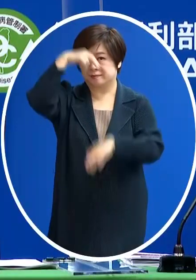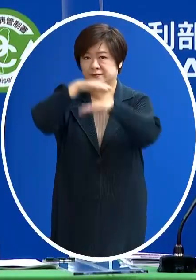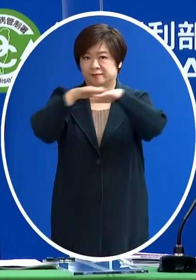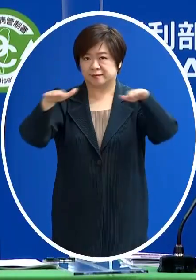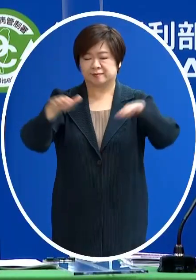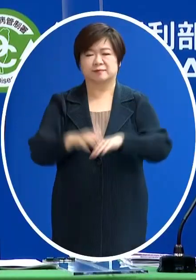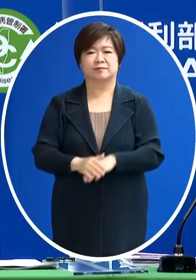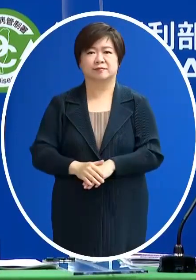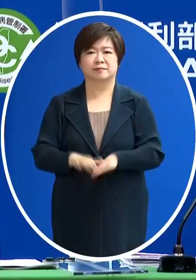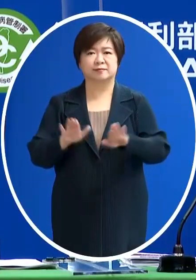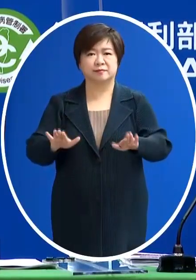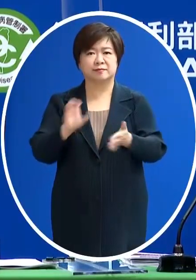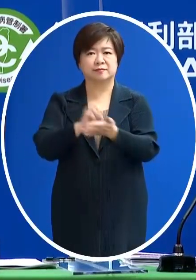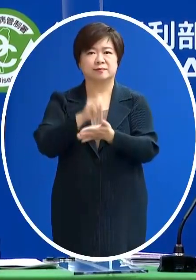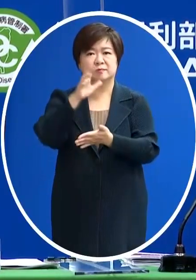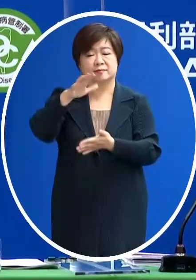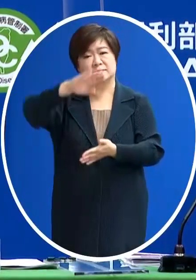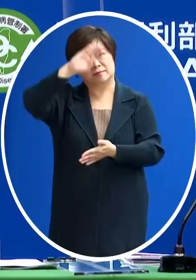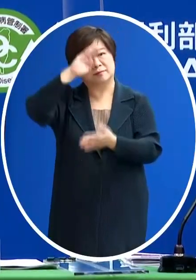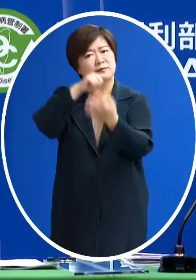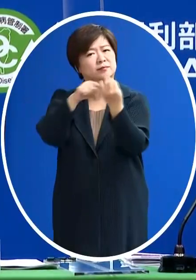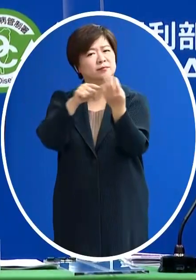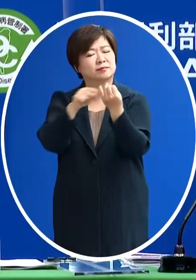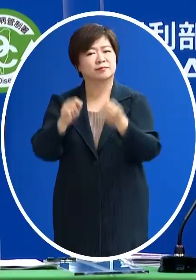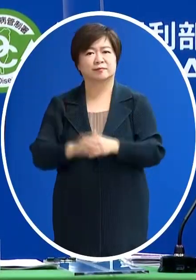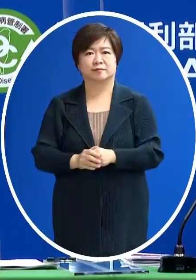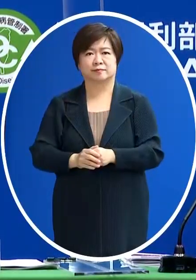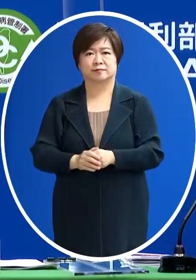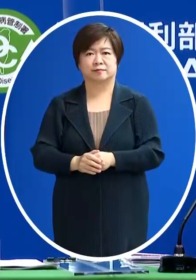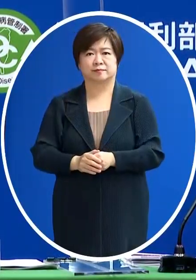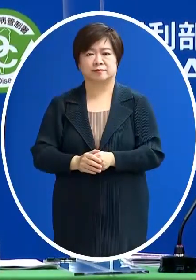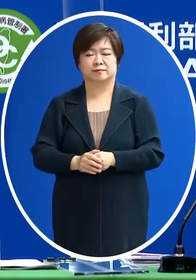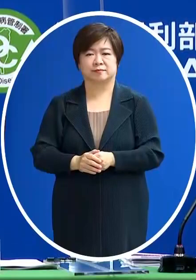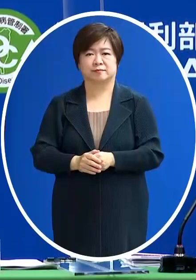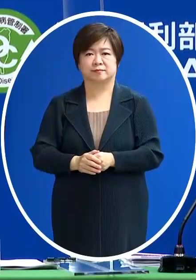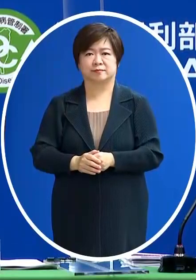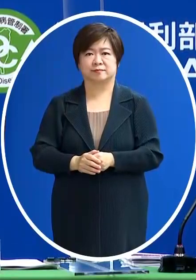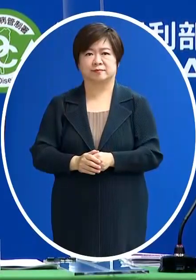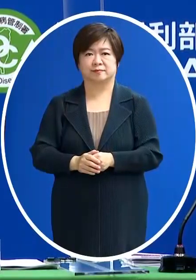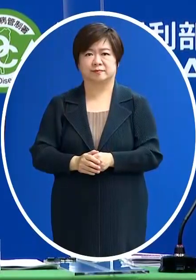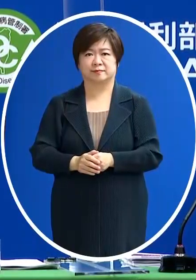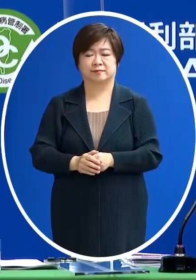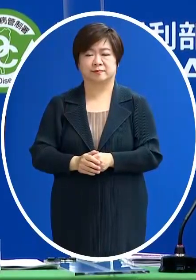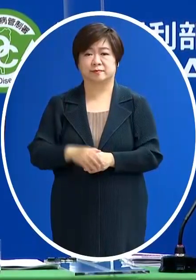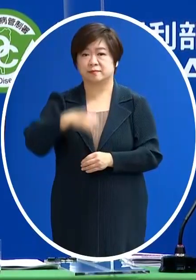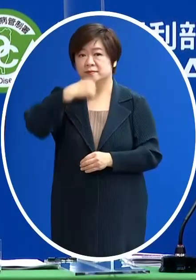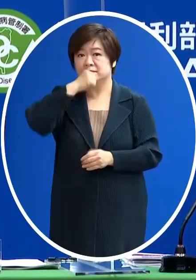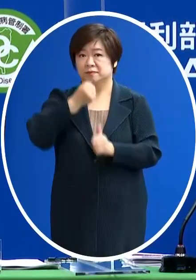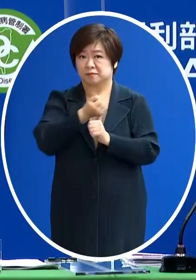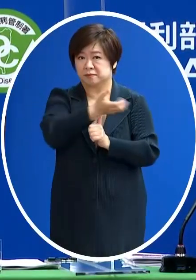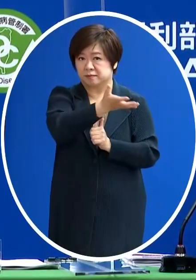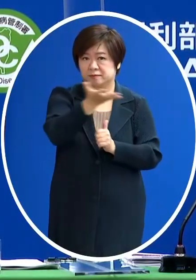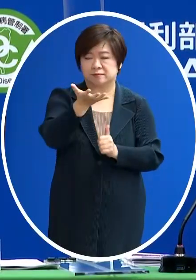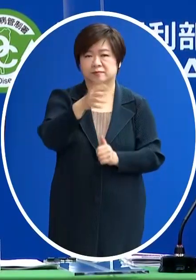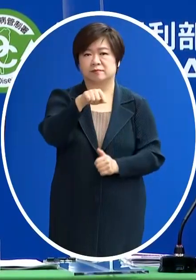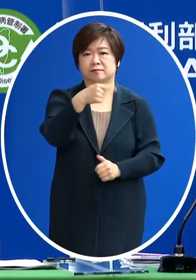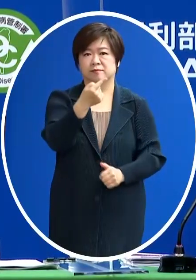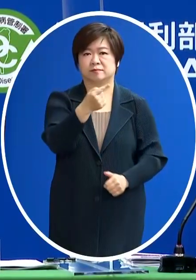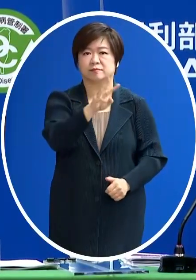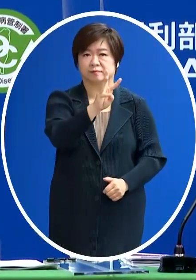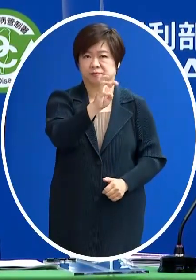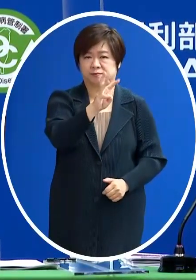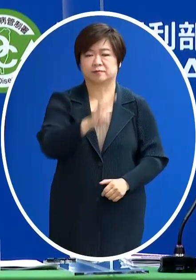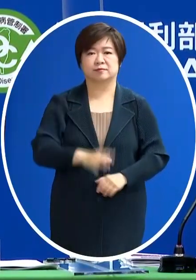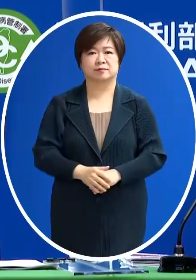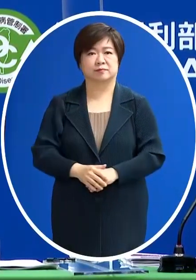那首先跟大家报告我们今天的确定病例，总共今天的本土的病例133